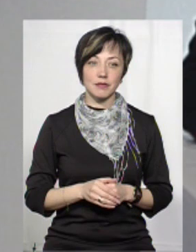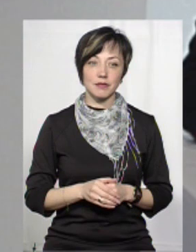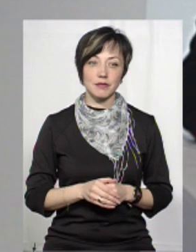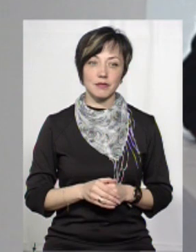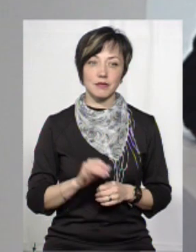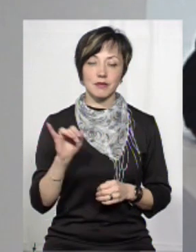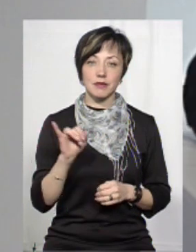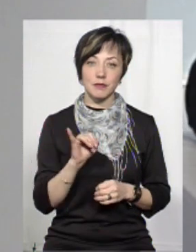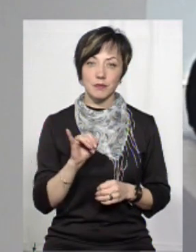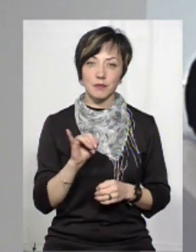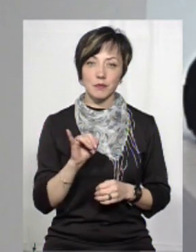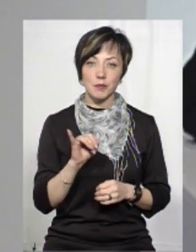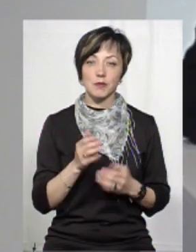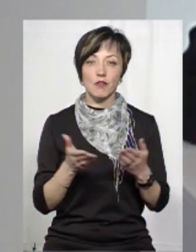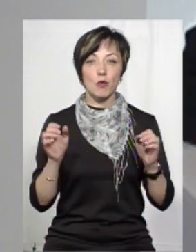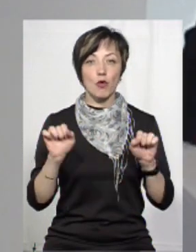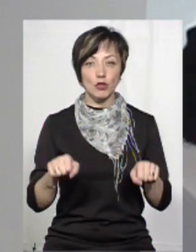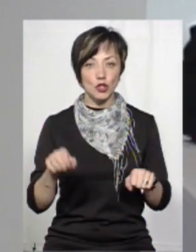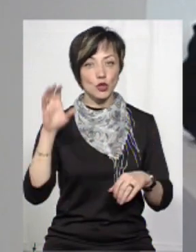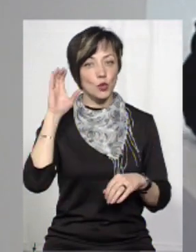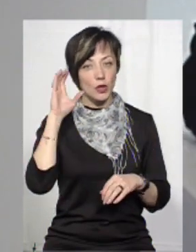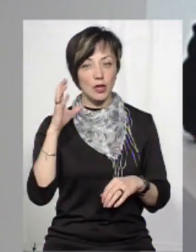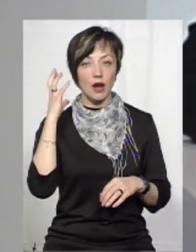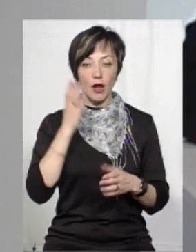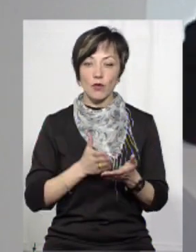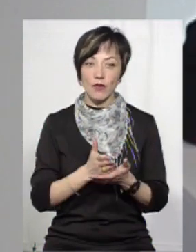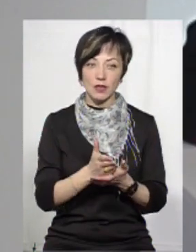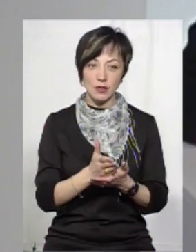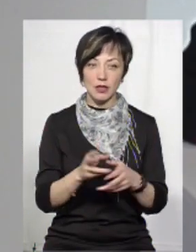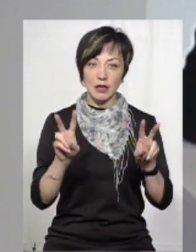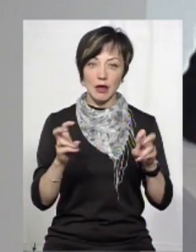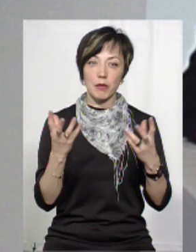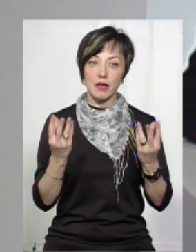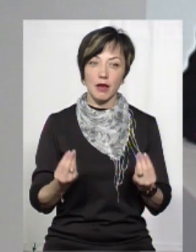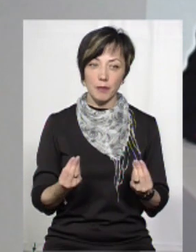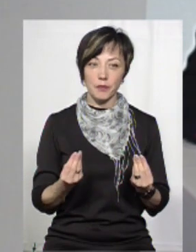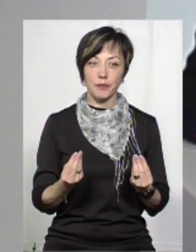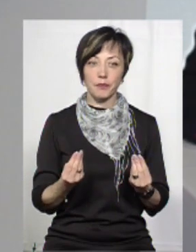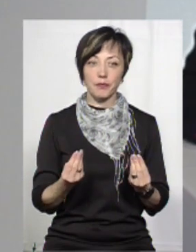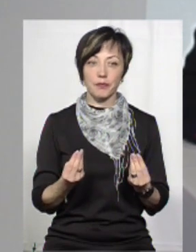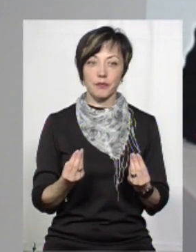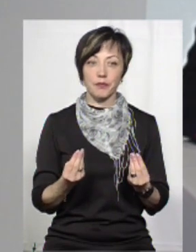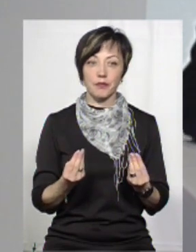І ви можете слухати радіоверсію теми дня.